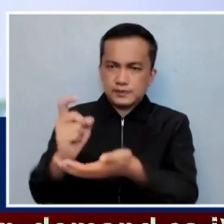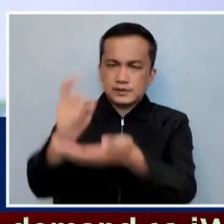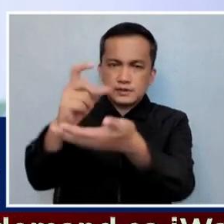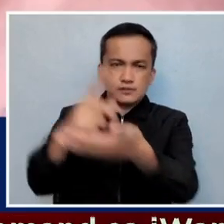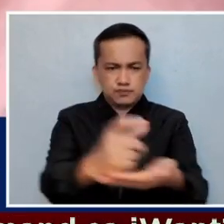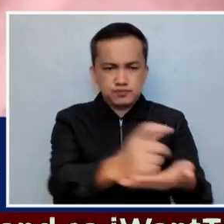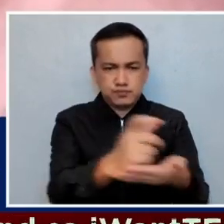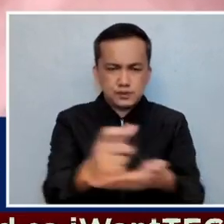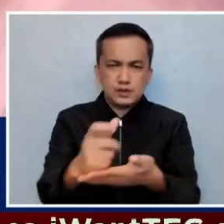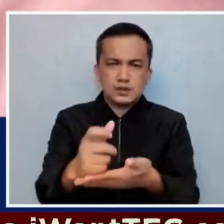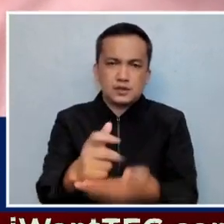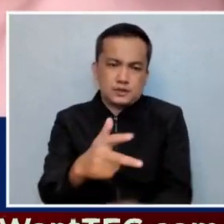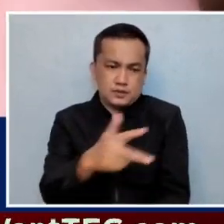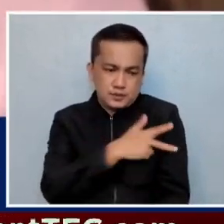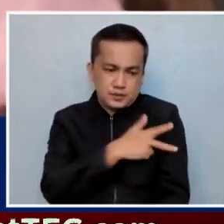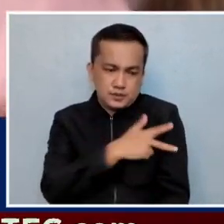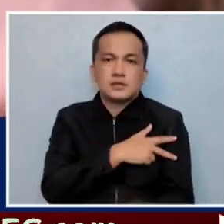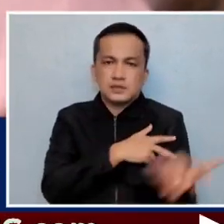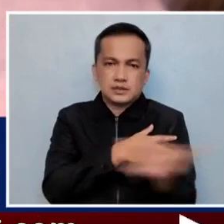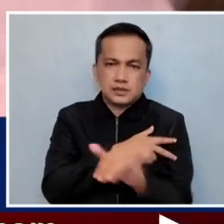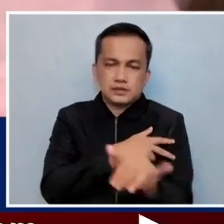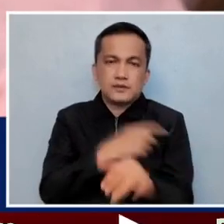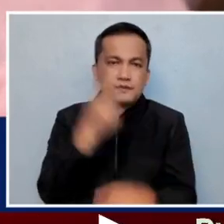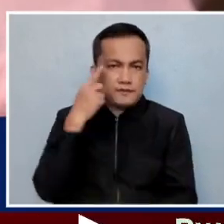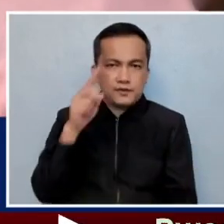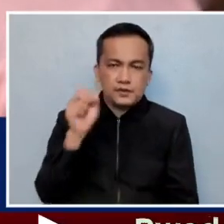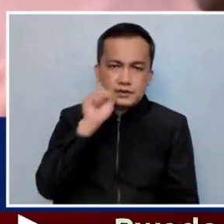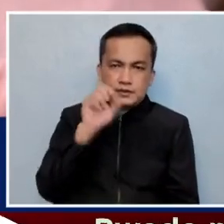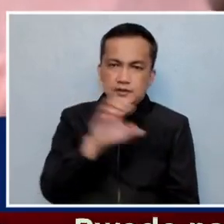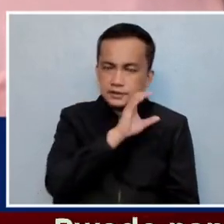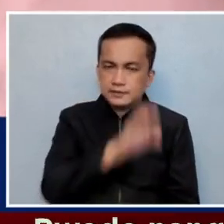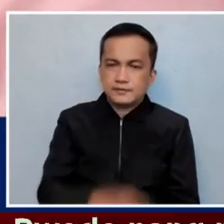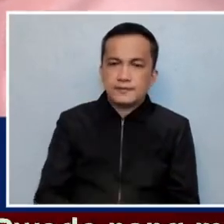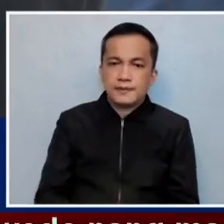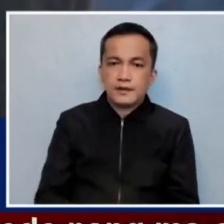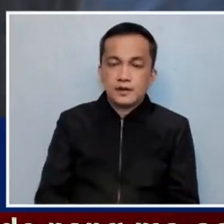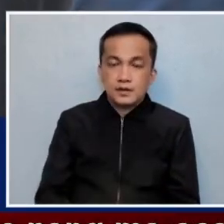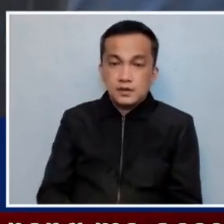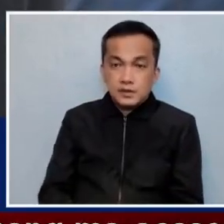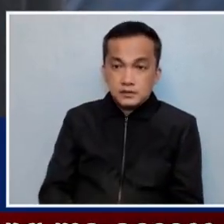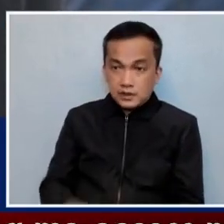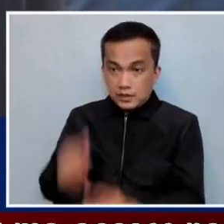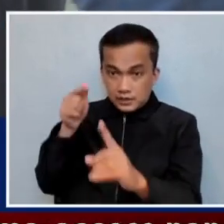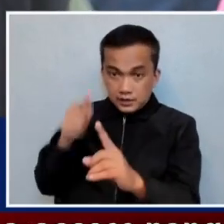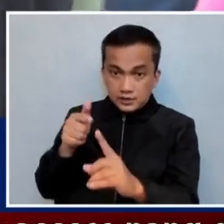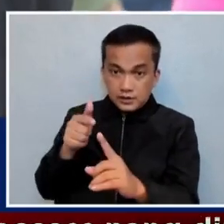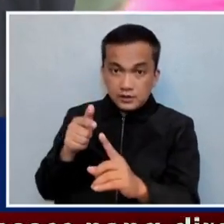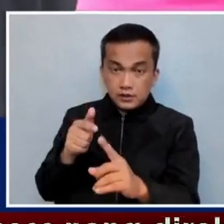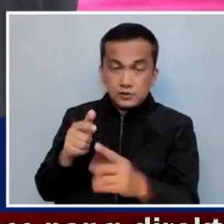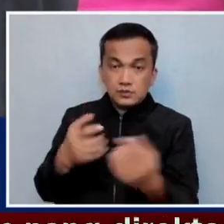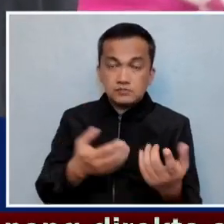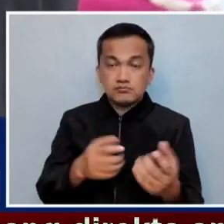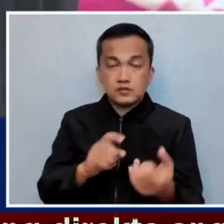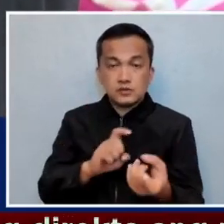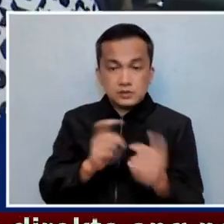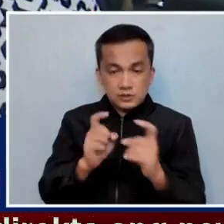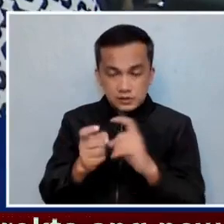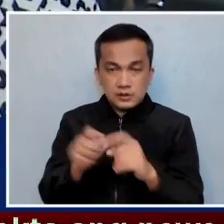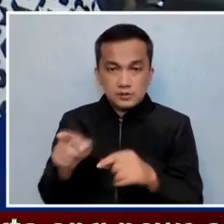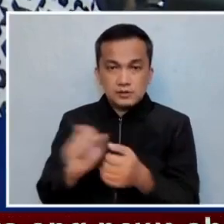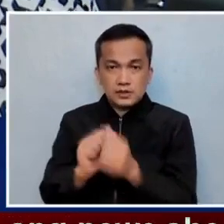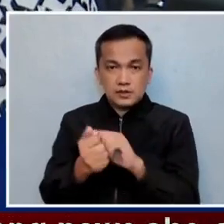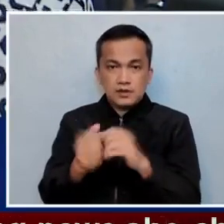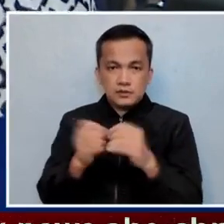first boosters as well as for our senior citizens. Now, as to the target, if we are going to adjust it so it becomes